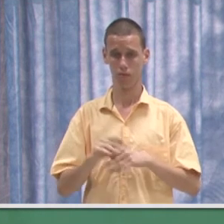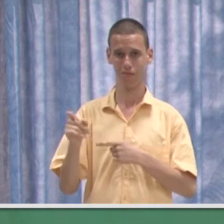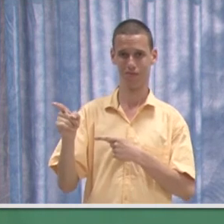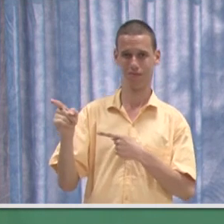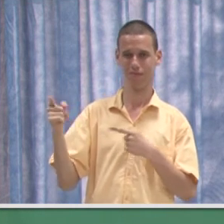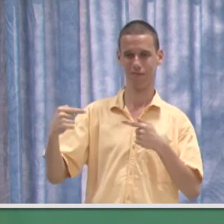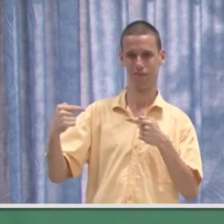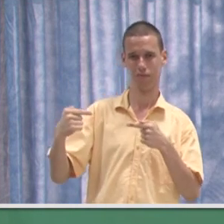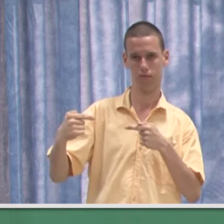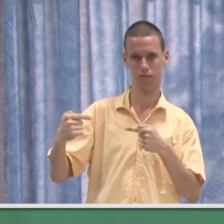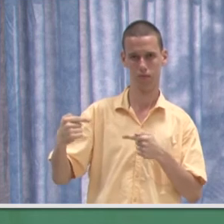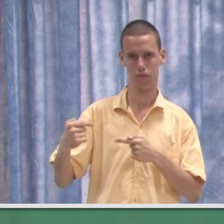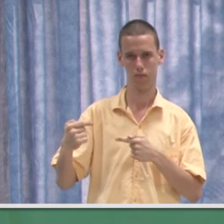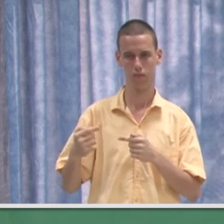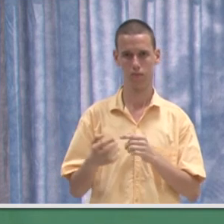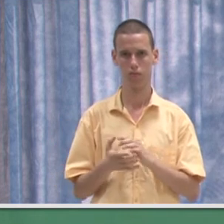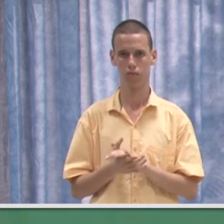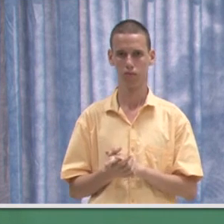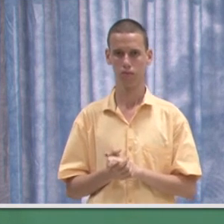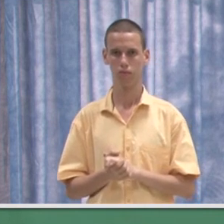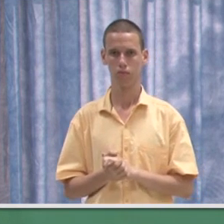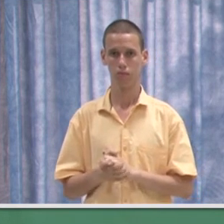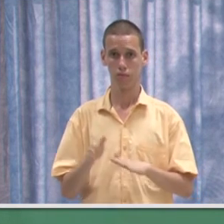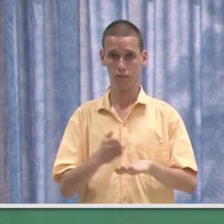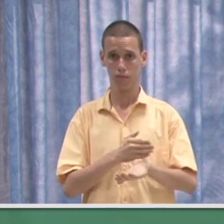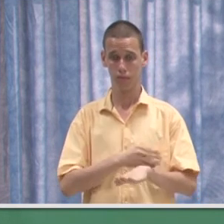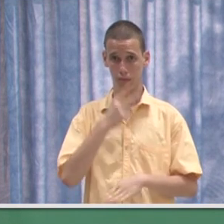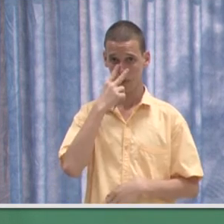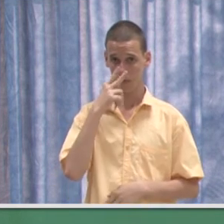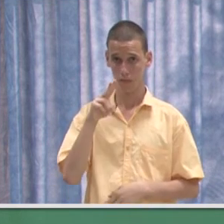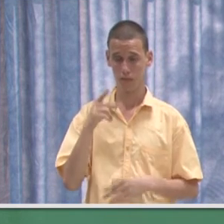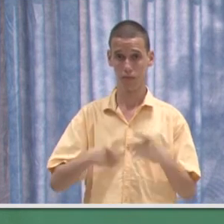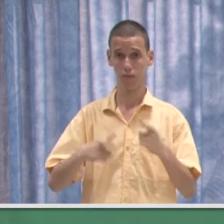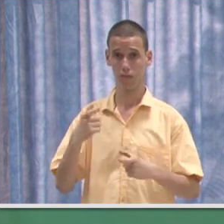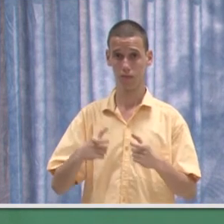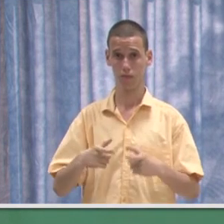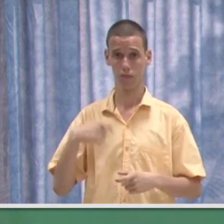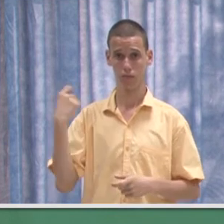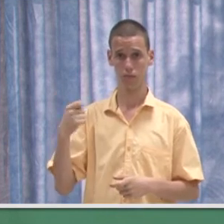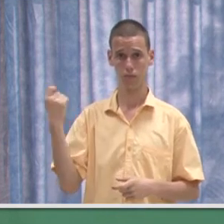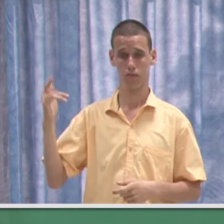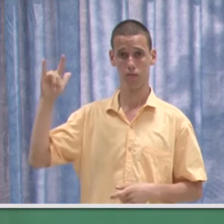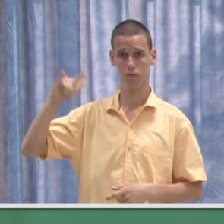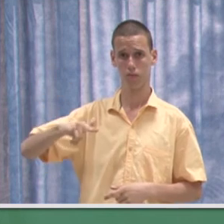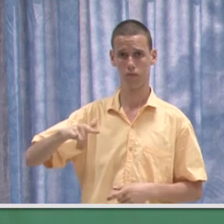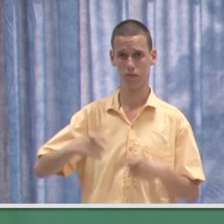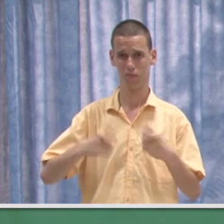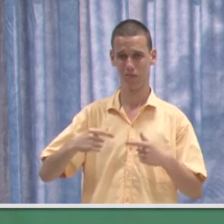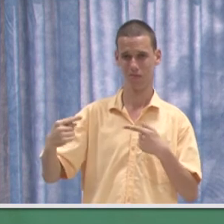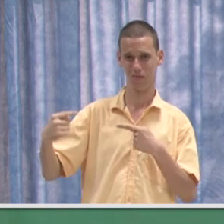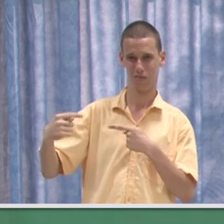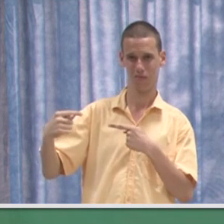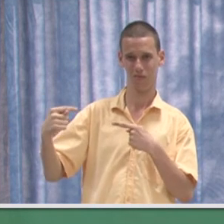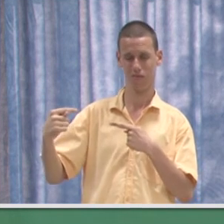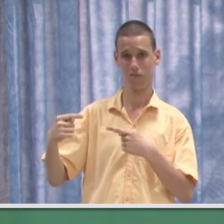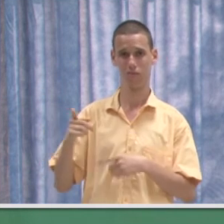Nes-Kenyans. Nous avons ça avec certains nationalités qui ont déjà vécu dans nos pays. Et nous avons même Zambia et Antoine, si